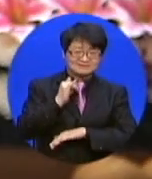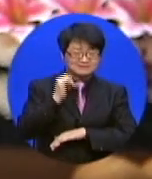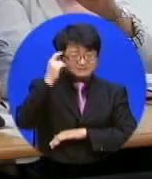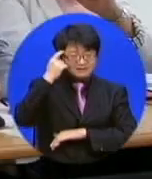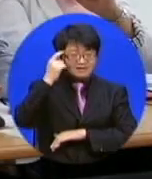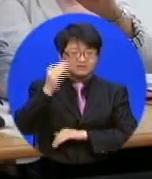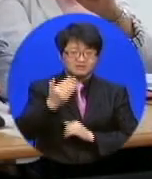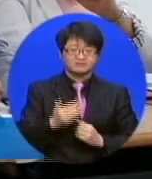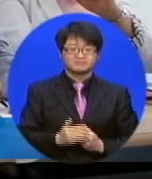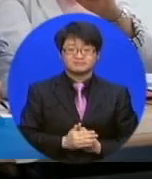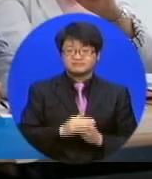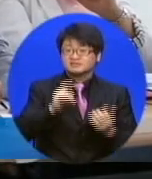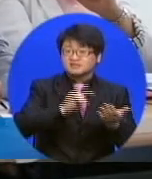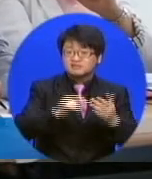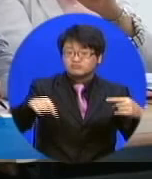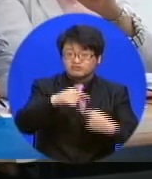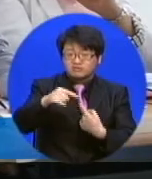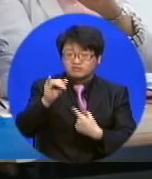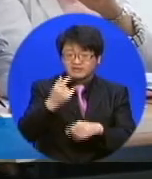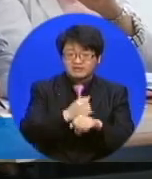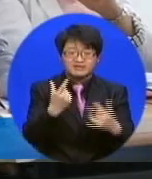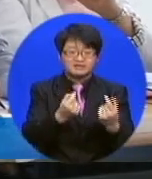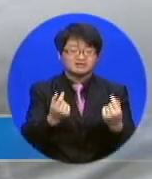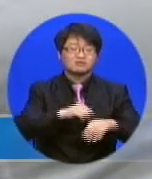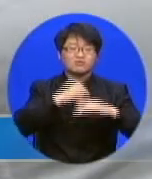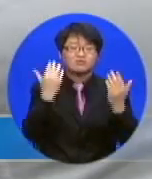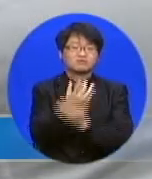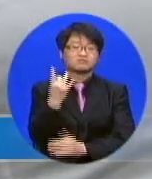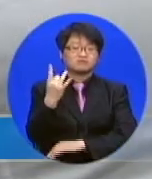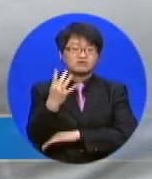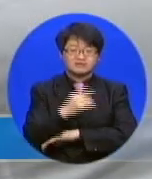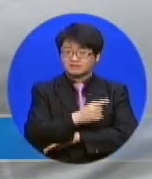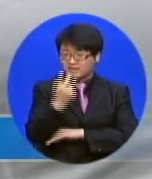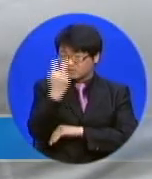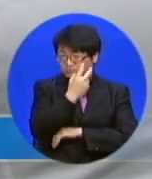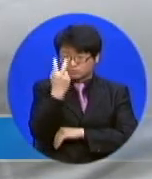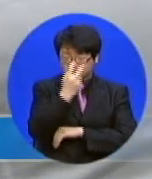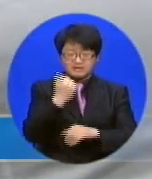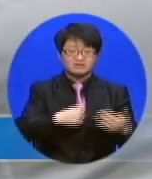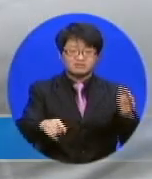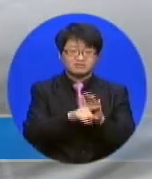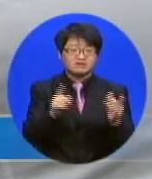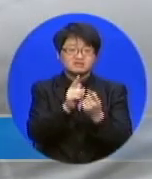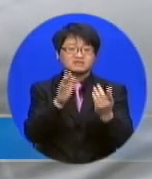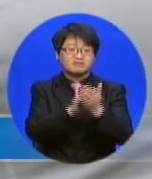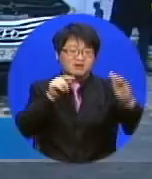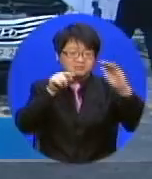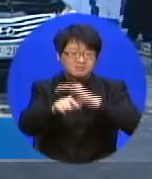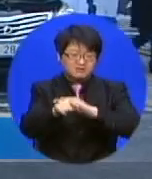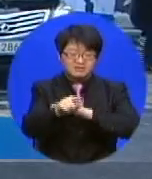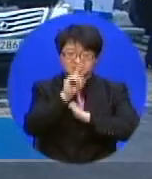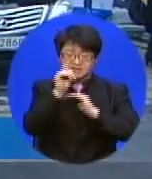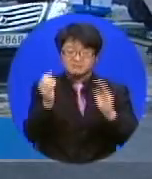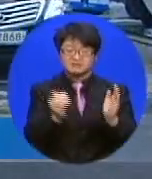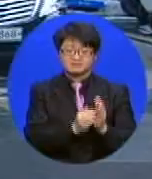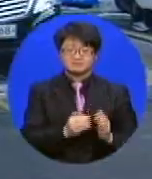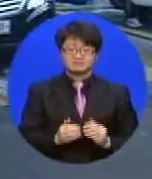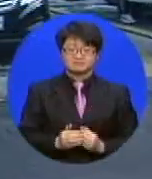상황. 비상대책위원회는 이 같은 실태와 원인을 심층적으로 분석하기 위해 현장 방문을 실시했다고